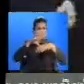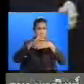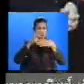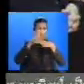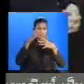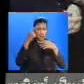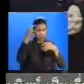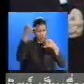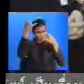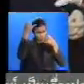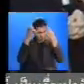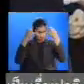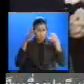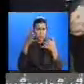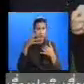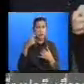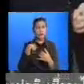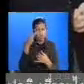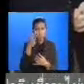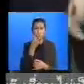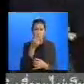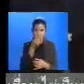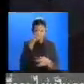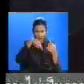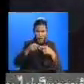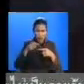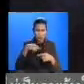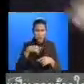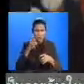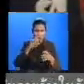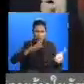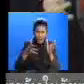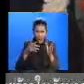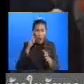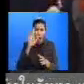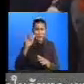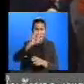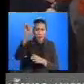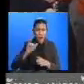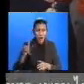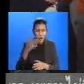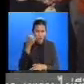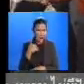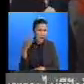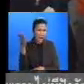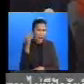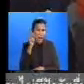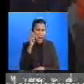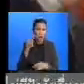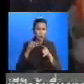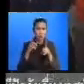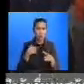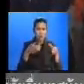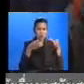จึงยากต่อการตรวจสอบจากนั้นจึงเดินทางไปสำรวจที่สุสานศพไร้ญาติและวัดช่องแสมสารที่มีข่าวว่าลูกเรือประมงได้นำหัว